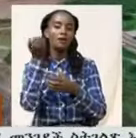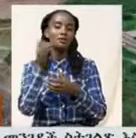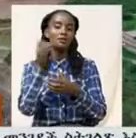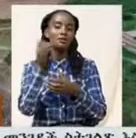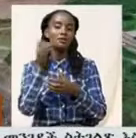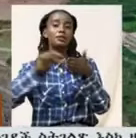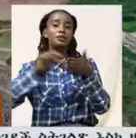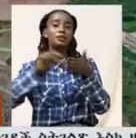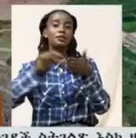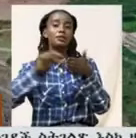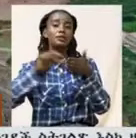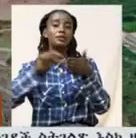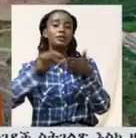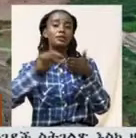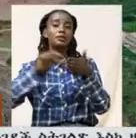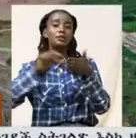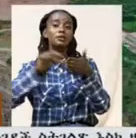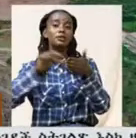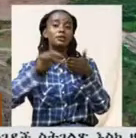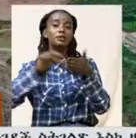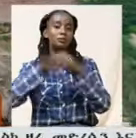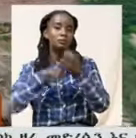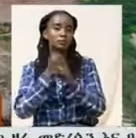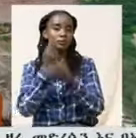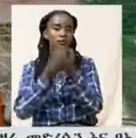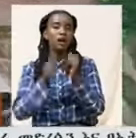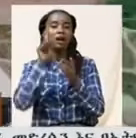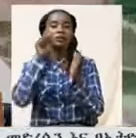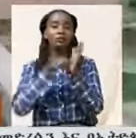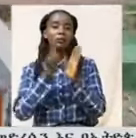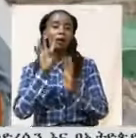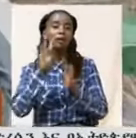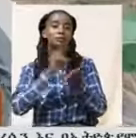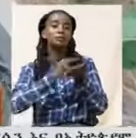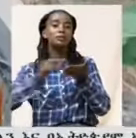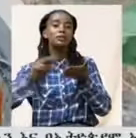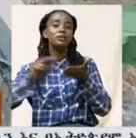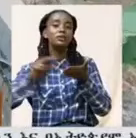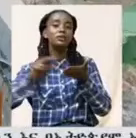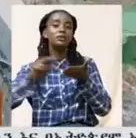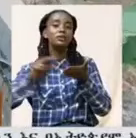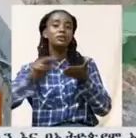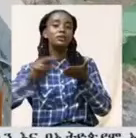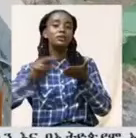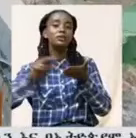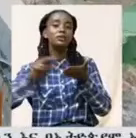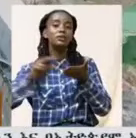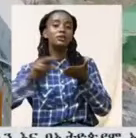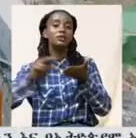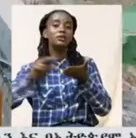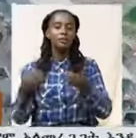ብር በላይ ተሰብስቧል። ባለፈው አንድ ዓመት ብቻ ደግሞ ከ1.4 ቢሊዮን ብር በላይ ገቢ መሰብሰብ